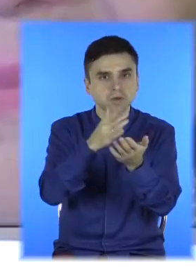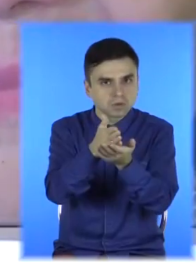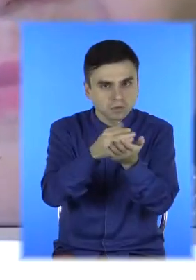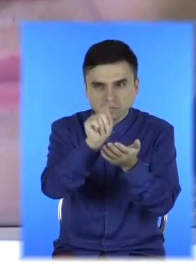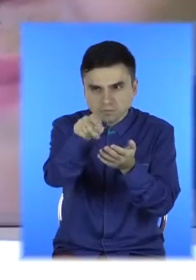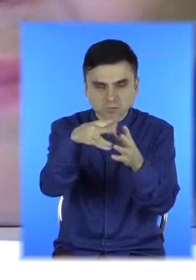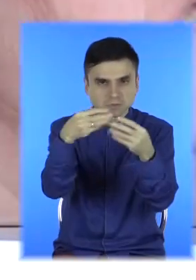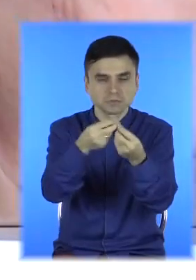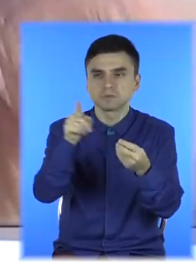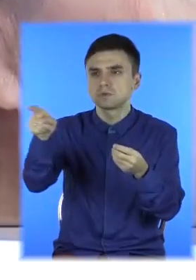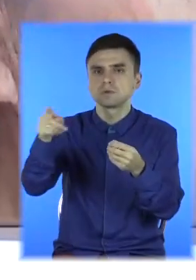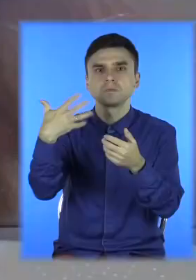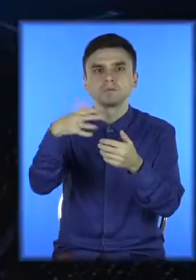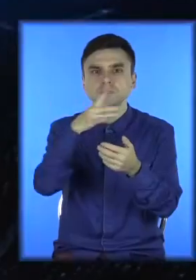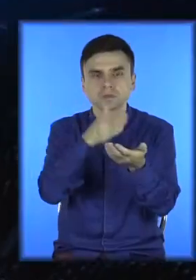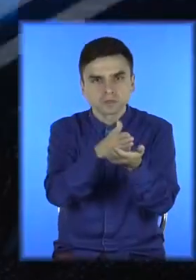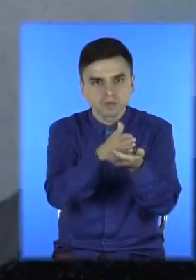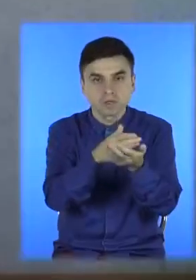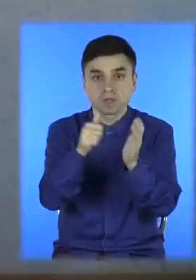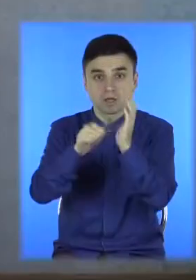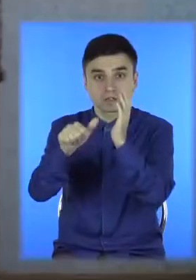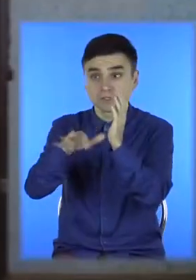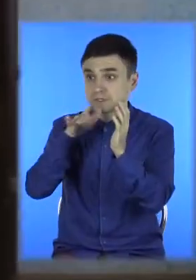наші кореспонденти.